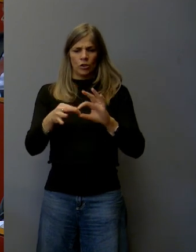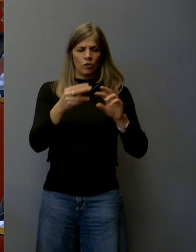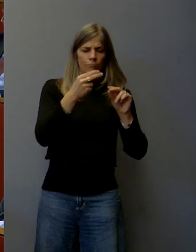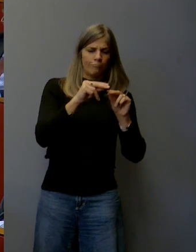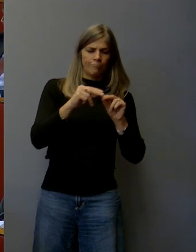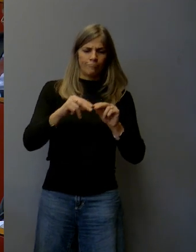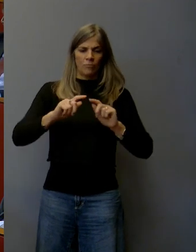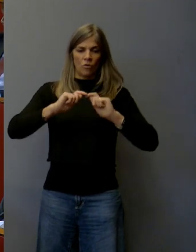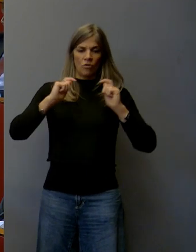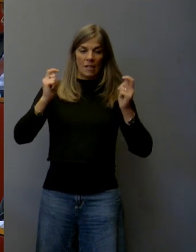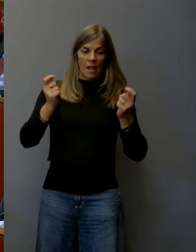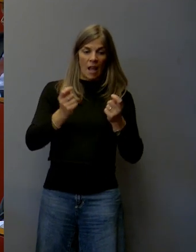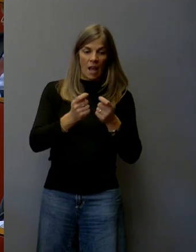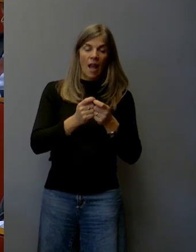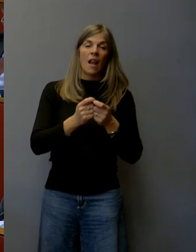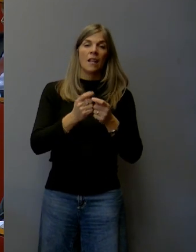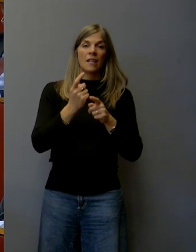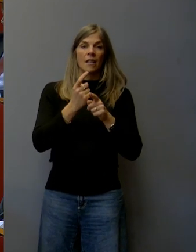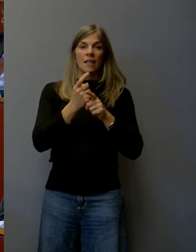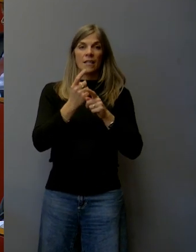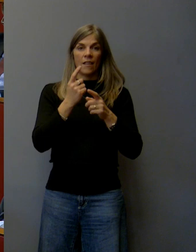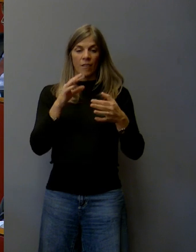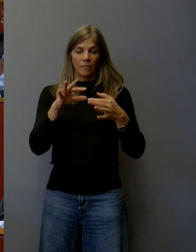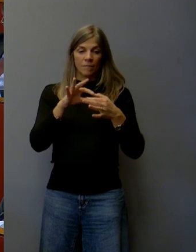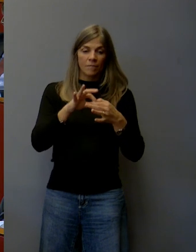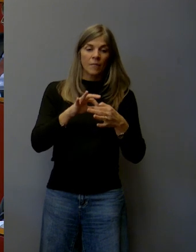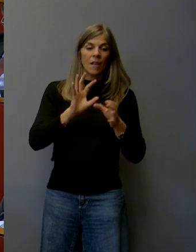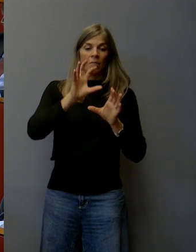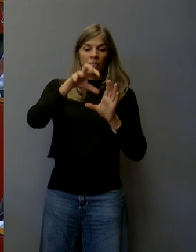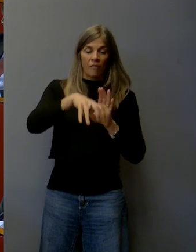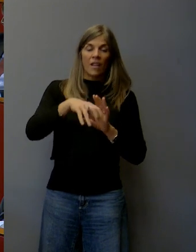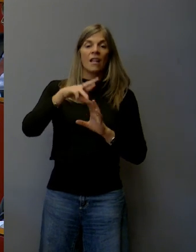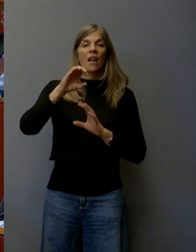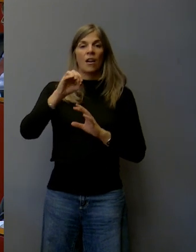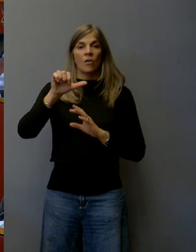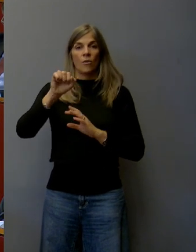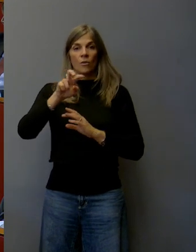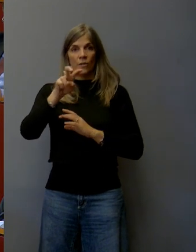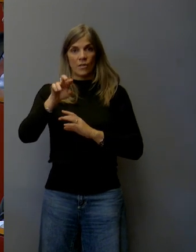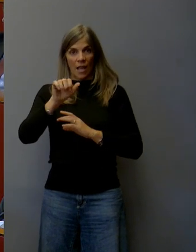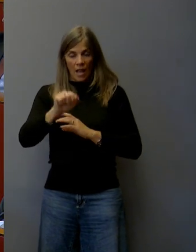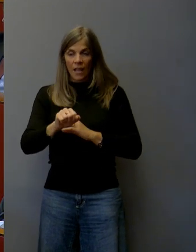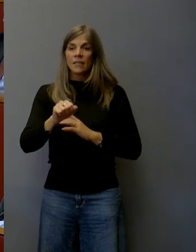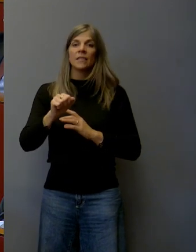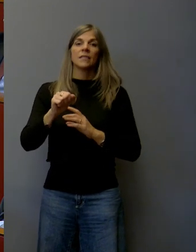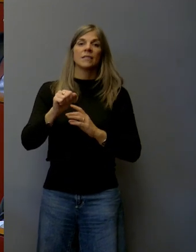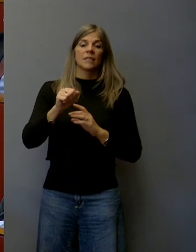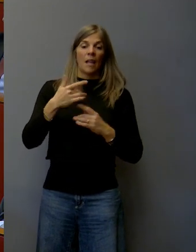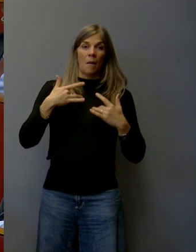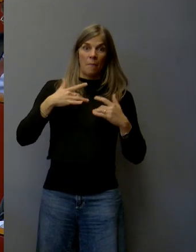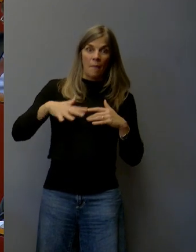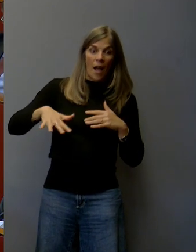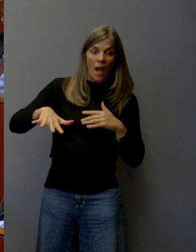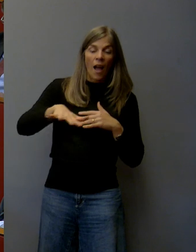anche Villa Rosate il suo parco e tutto ciò che sta gravitando intorno a questa zona evidentemente